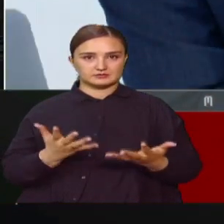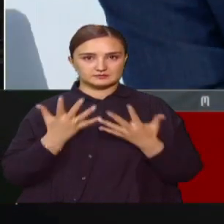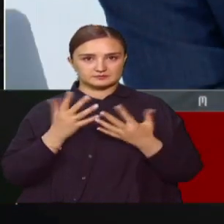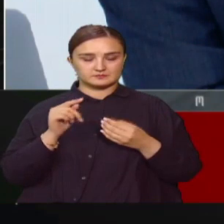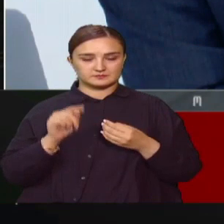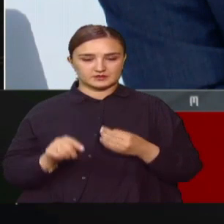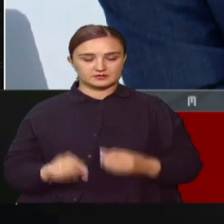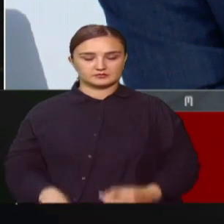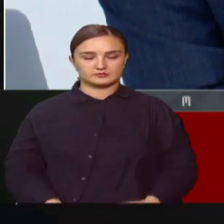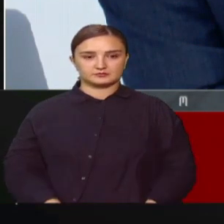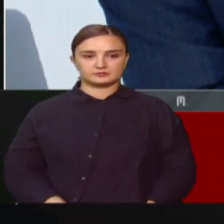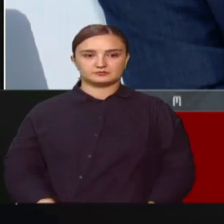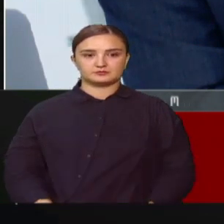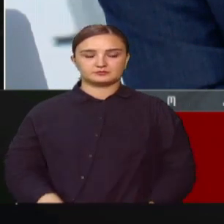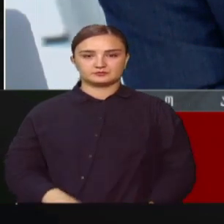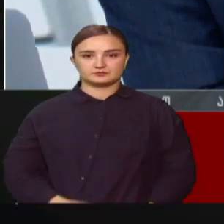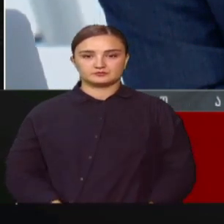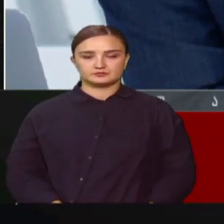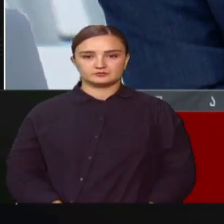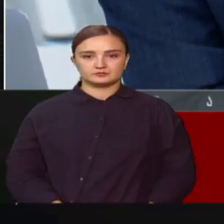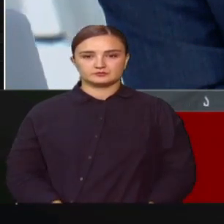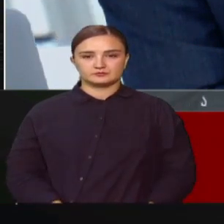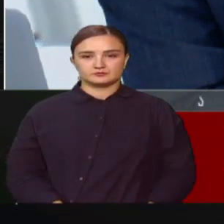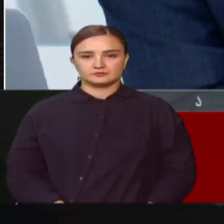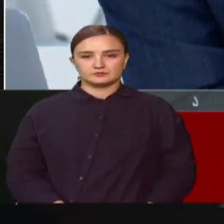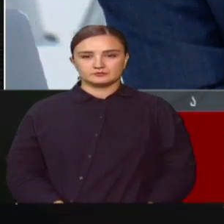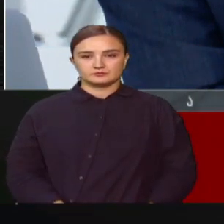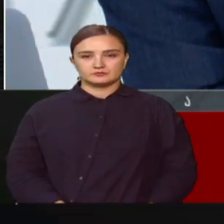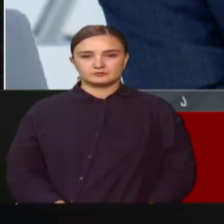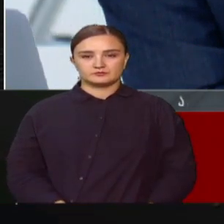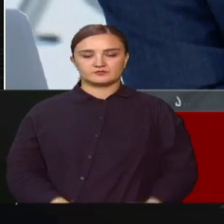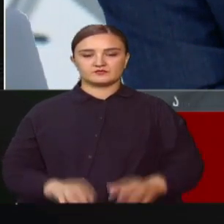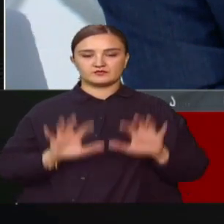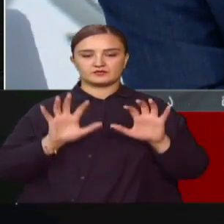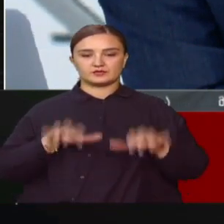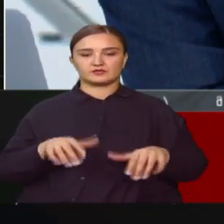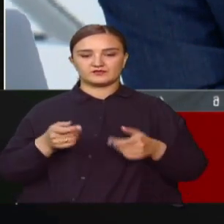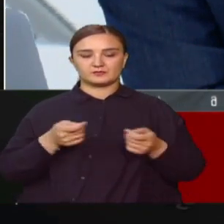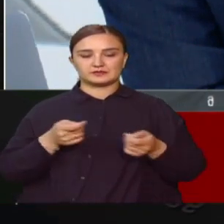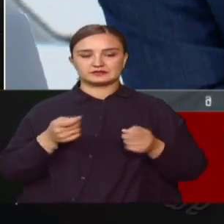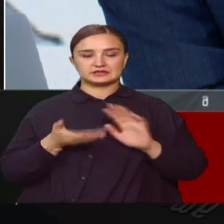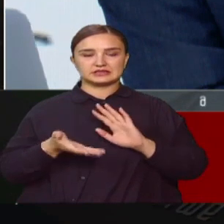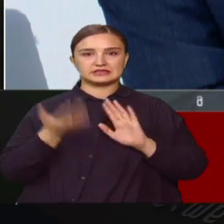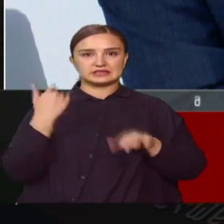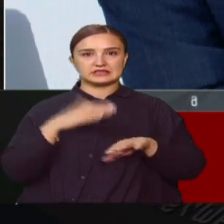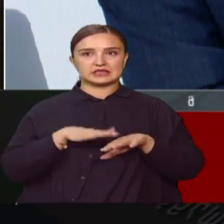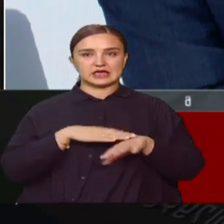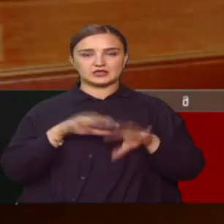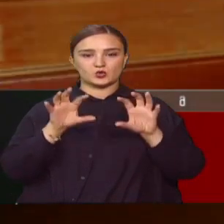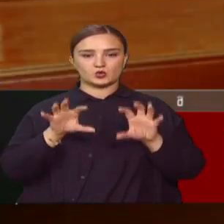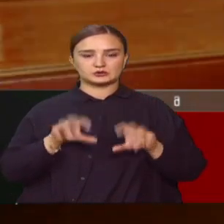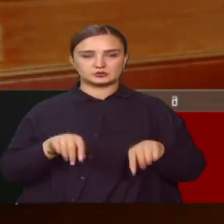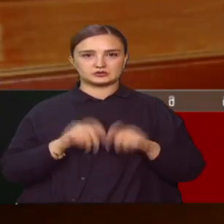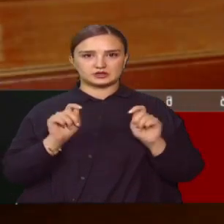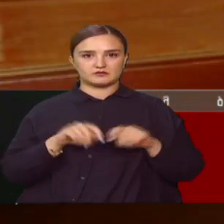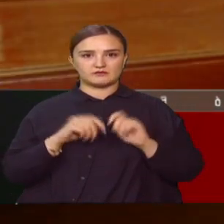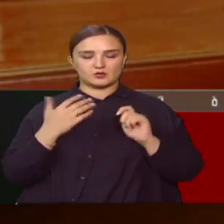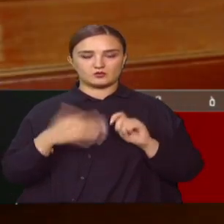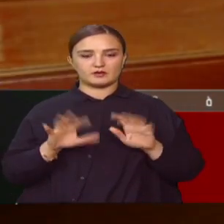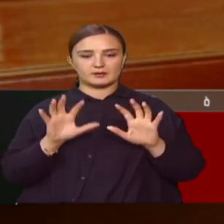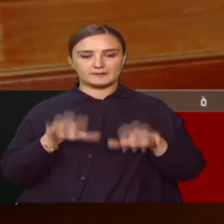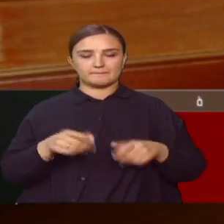აქაც სურათი ნათელი არის. Prezidenti mizan mimartulat უკვე დიდი ხანია წავიდა კონსტიტუციის დარღვევაზე.